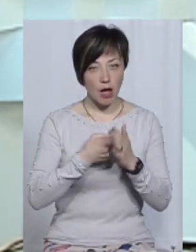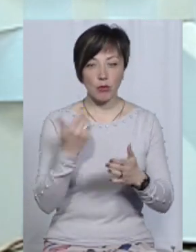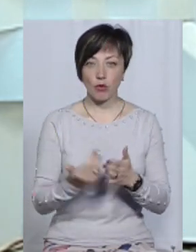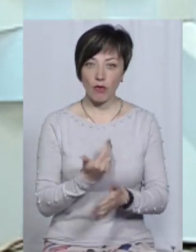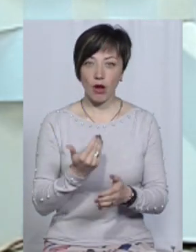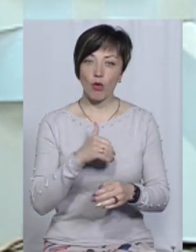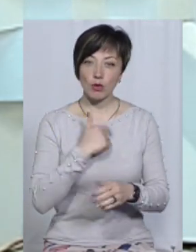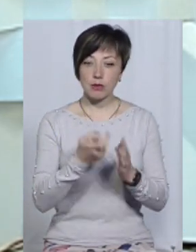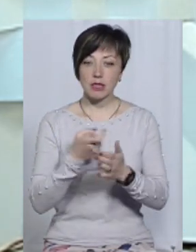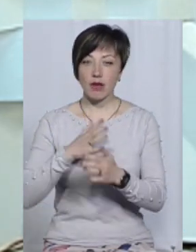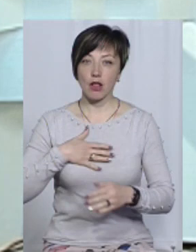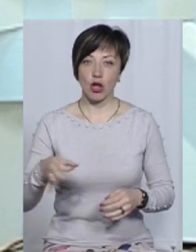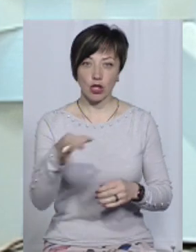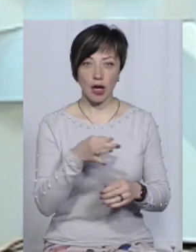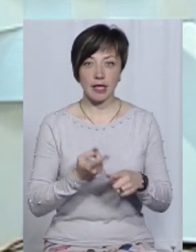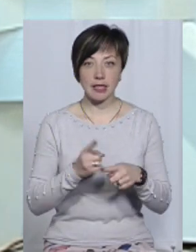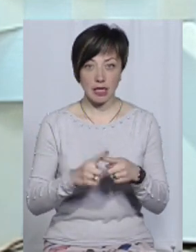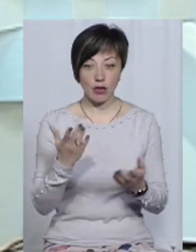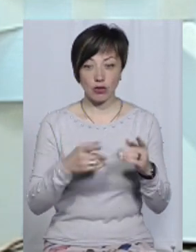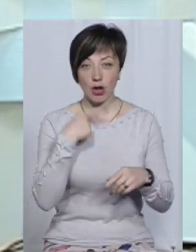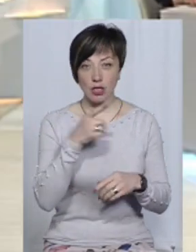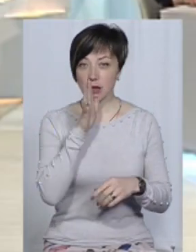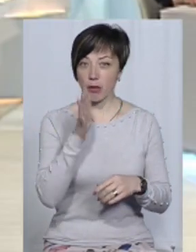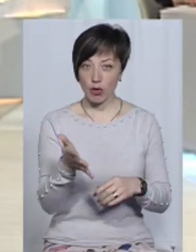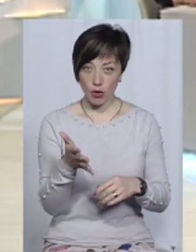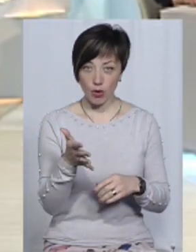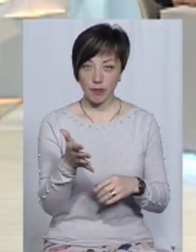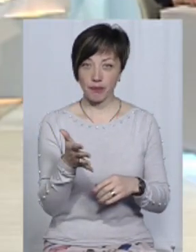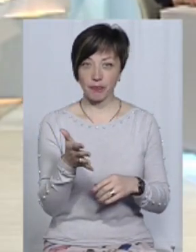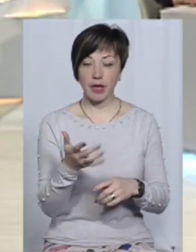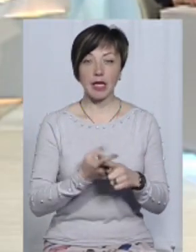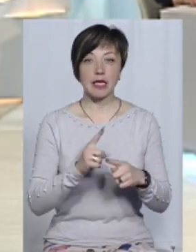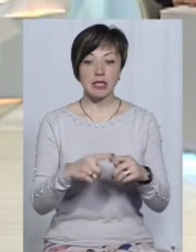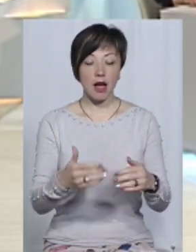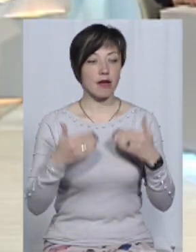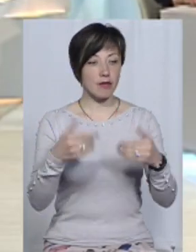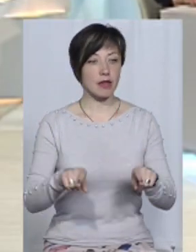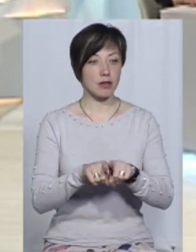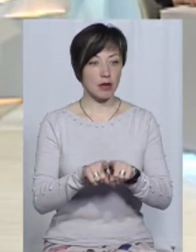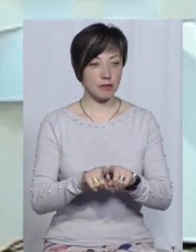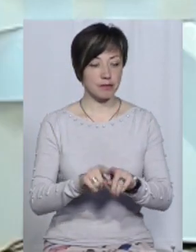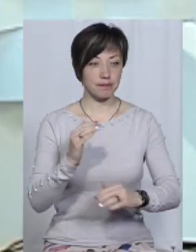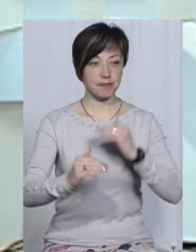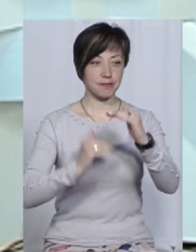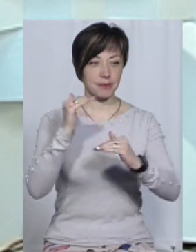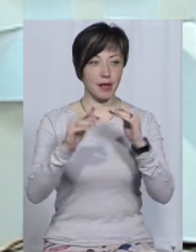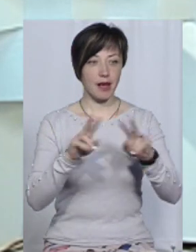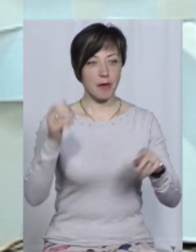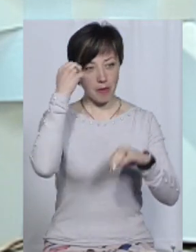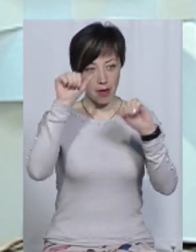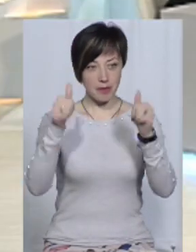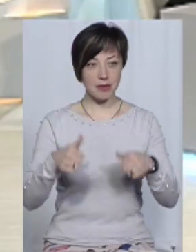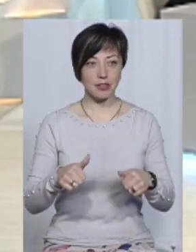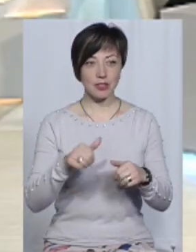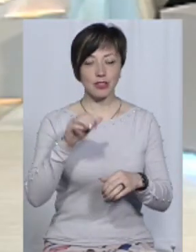вони хочуть пізнавати наш край. І ось це, якщо ви кажете за 5 років, то ця хвиля ось так піднімається, як пам'ятник Шевченку. Знаєте, у Львові